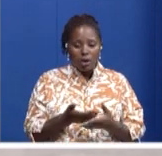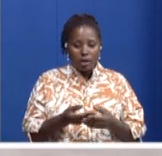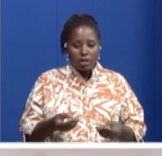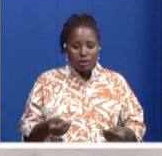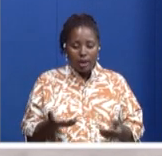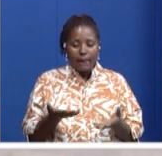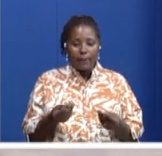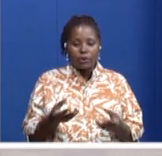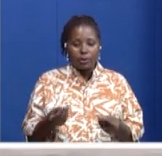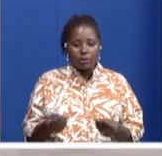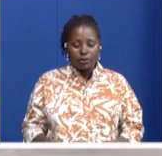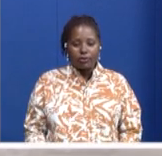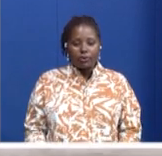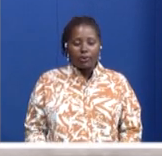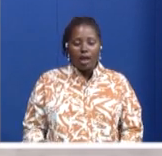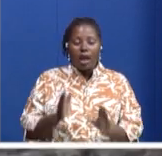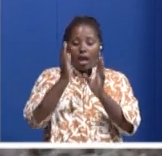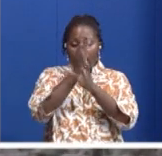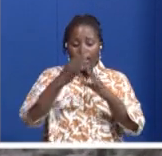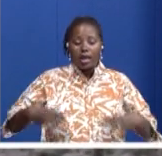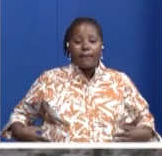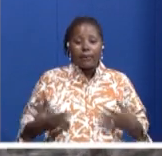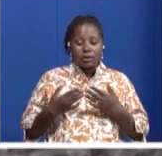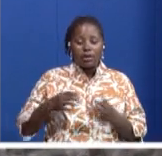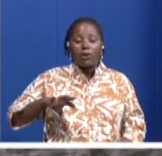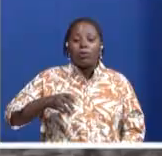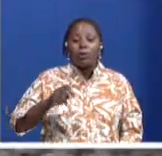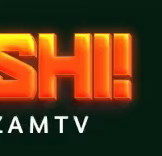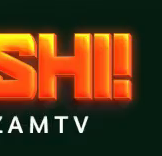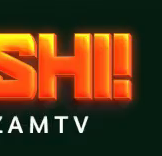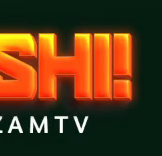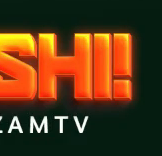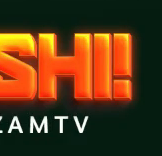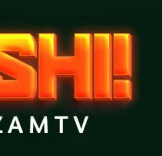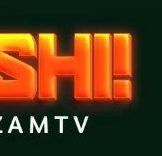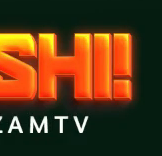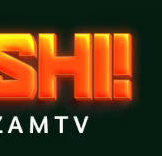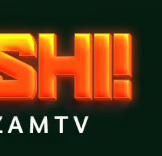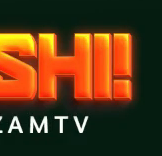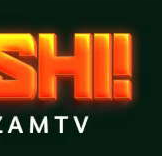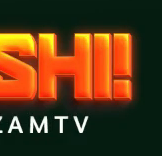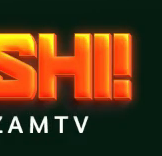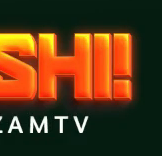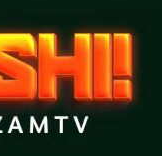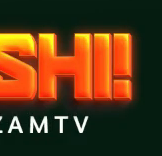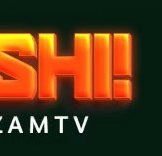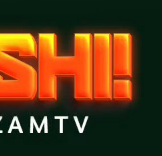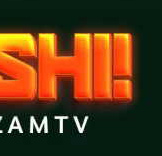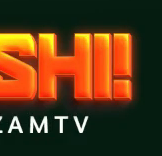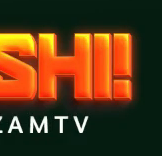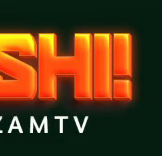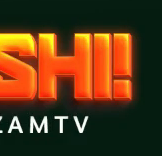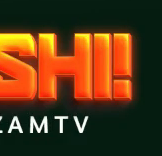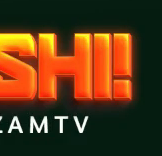hali ya maisha katika wilaya hani mko manyara imean kurea kama kawaida huku maizi ya msu wa masomo kwa